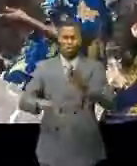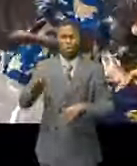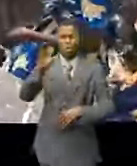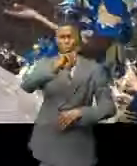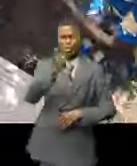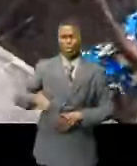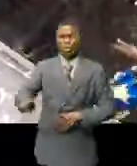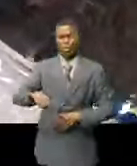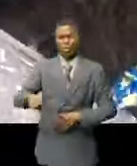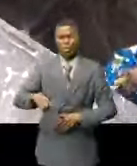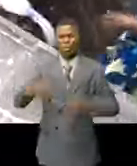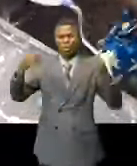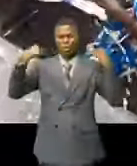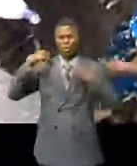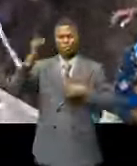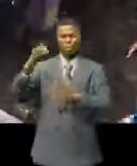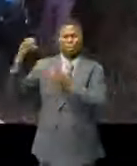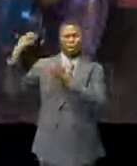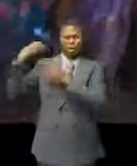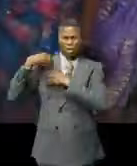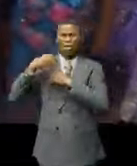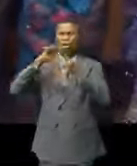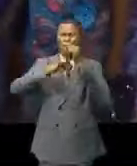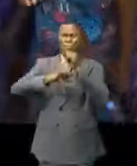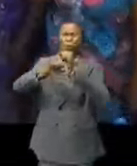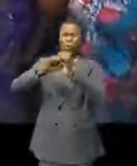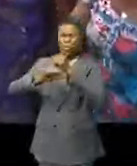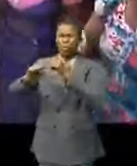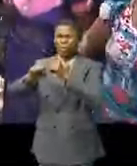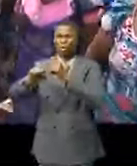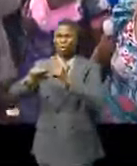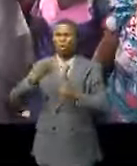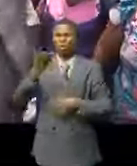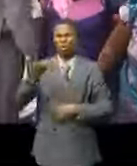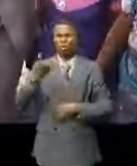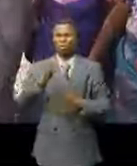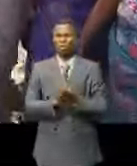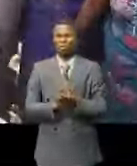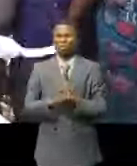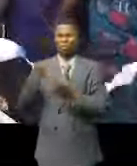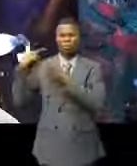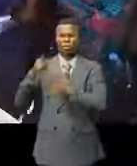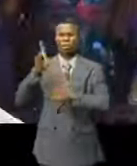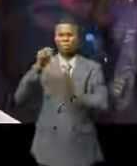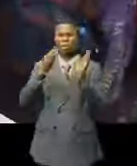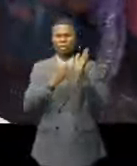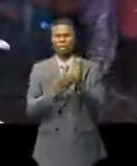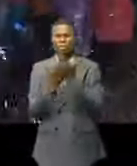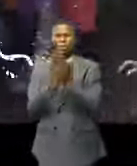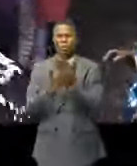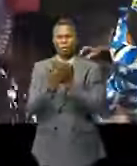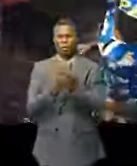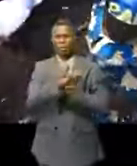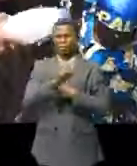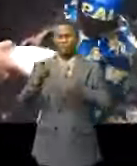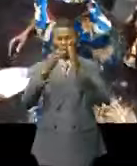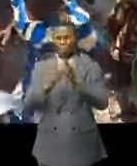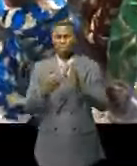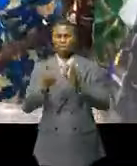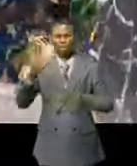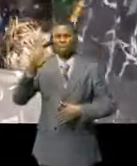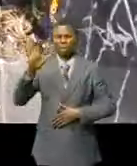du coordonnateur national en charge de la mobilisation d'Ovel Pangou. Que depuis le 29 juillet 1995 jusqu'à